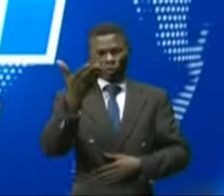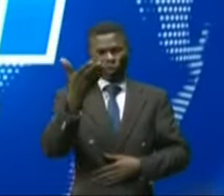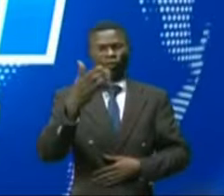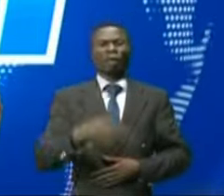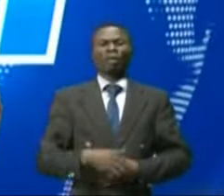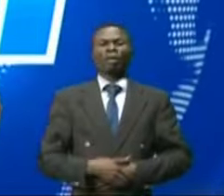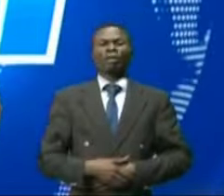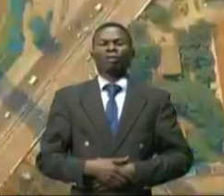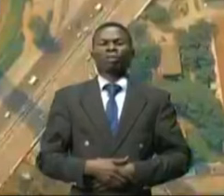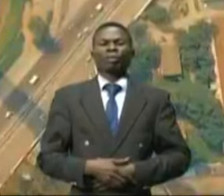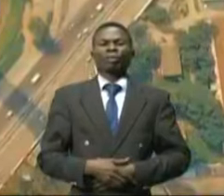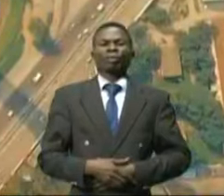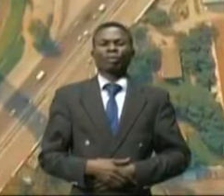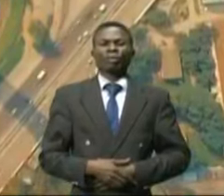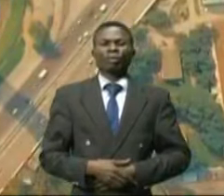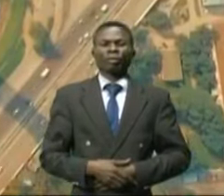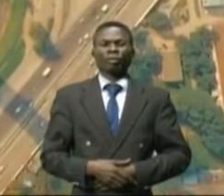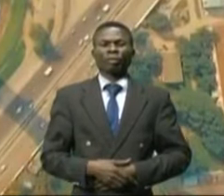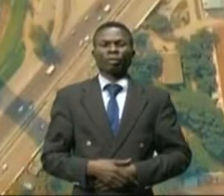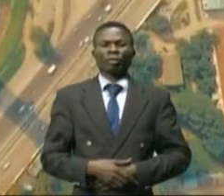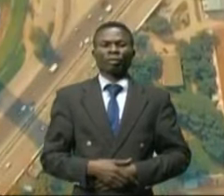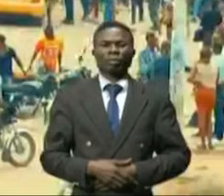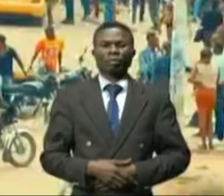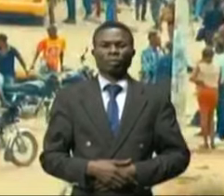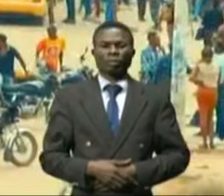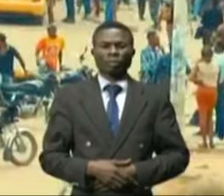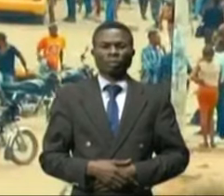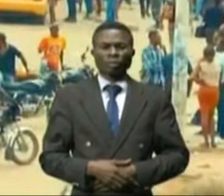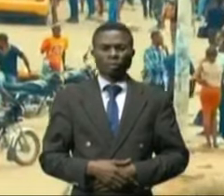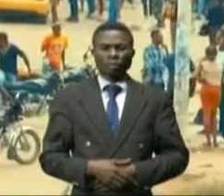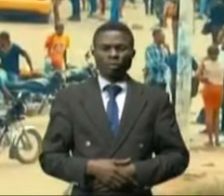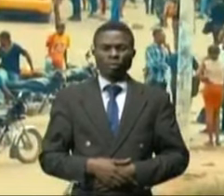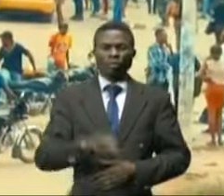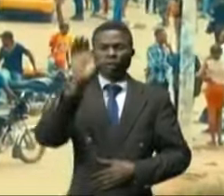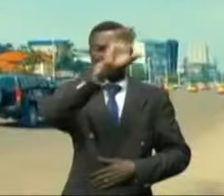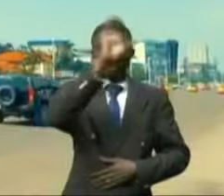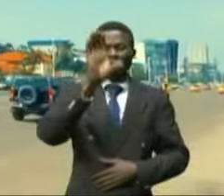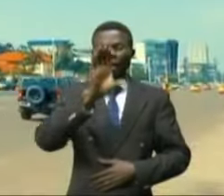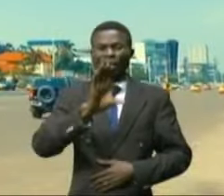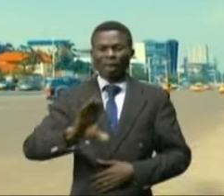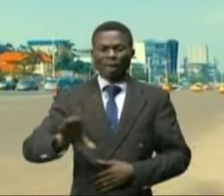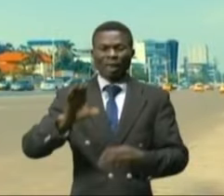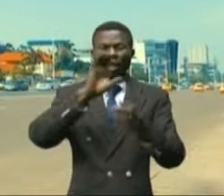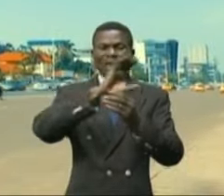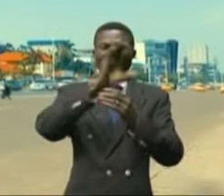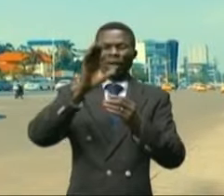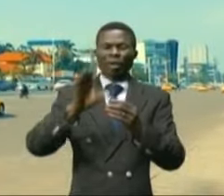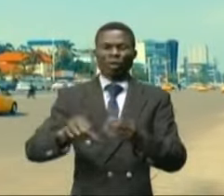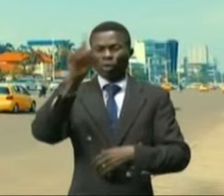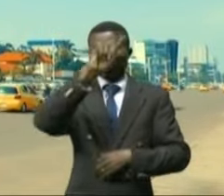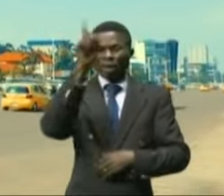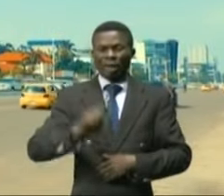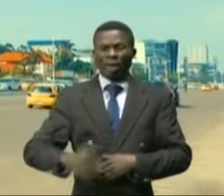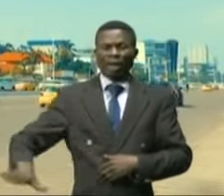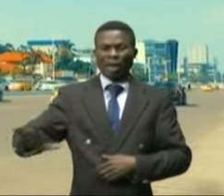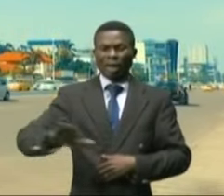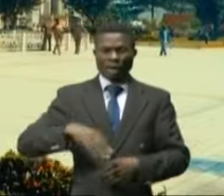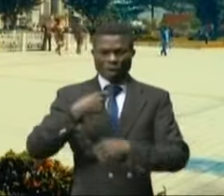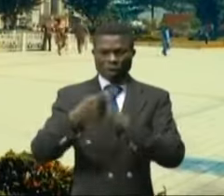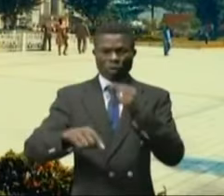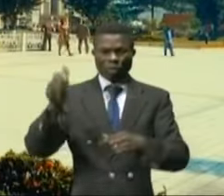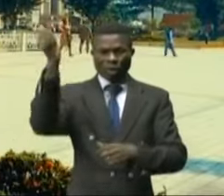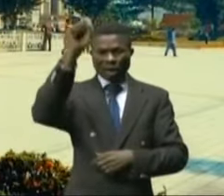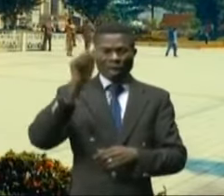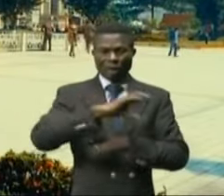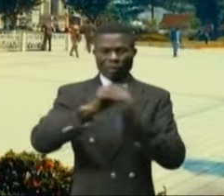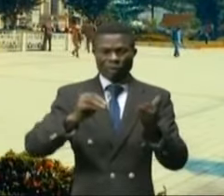dans ce reportage. Au cœur d'un continent, un pays se démarque en Afrique centrale par ses